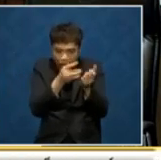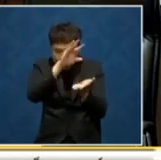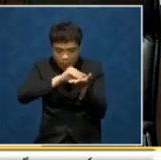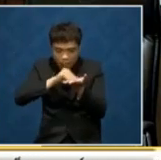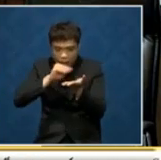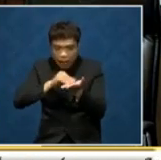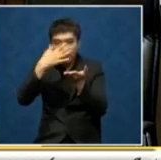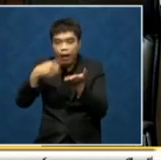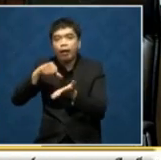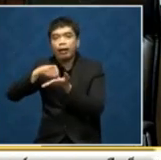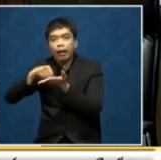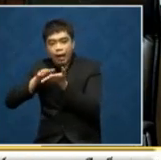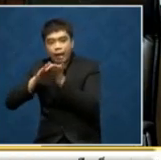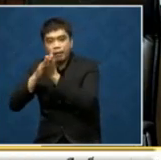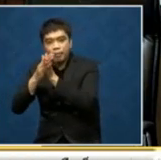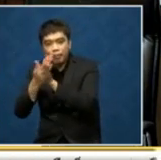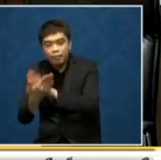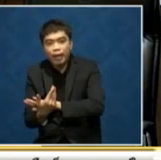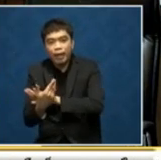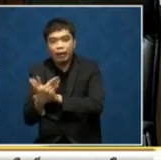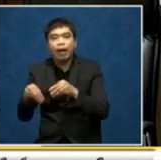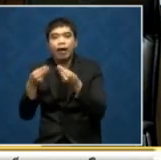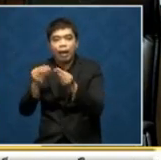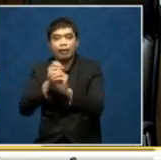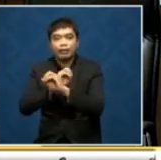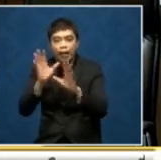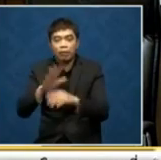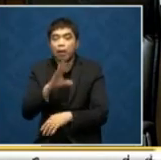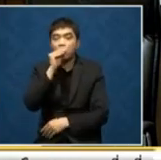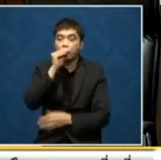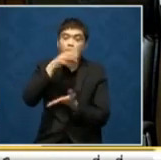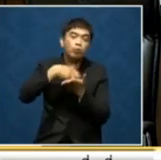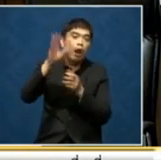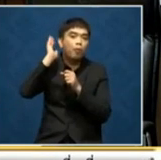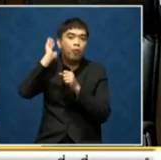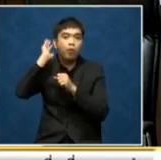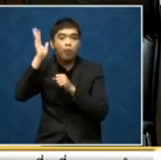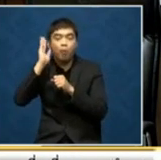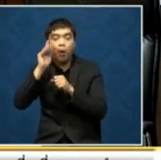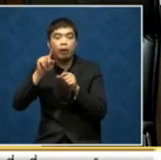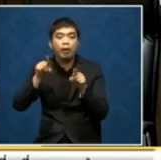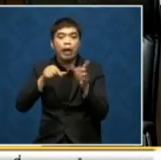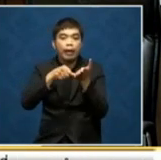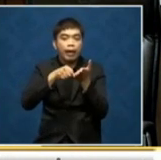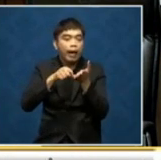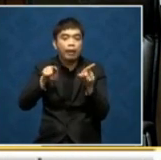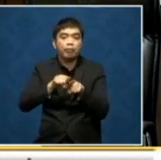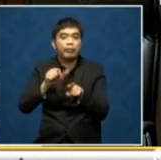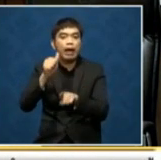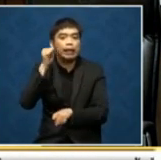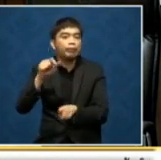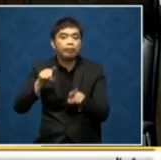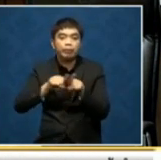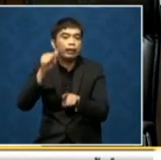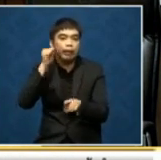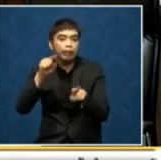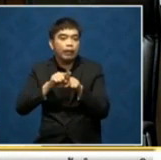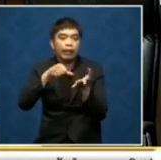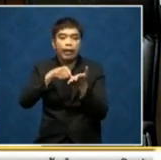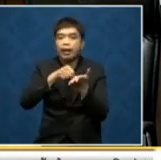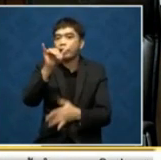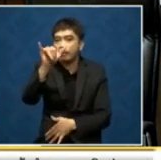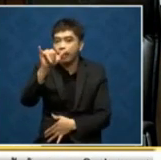เอ่อลักษณะที่จับต้องได้นะครับไม่ใช่ว่ามาพูดกันทุกครั้งทุกปีมันก็ยังอยู่แบบนี้นะเป็นแบบผมก็อยากจะให้อ่า